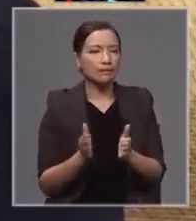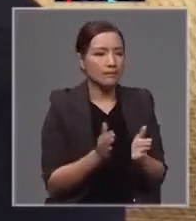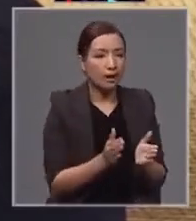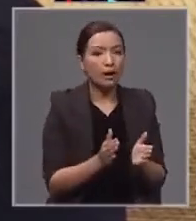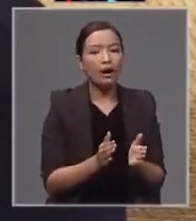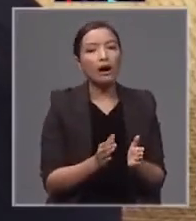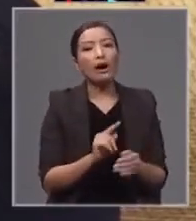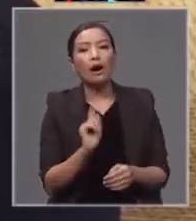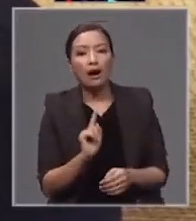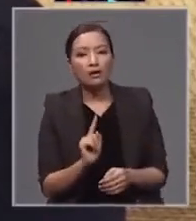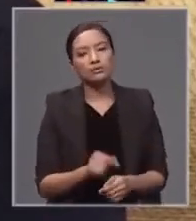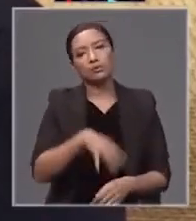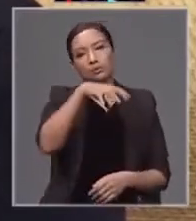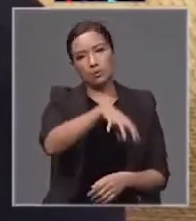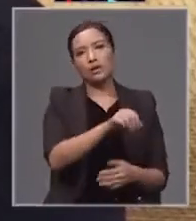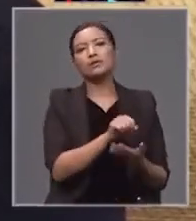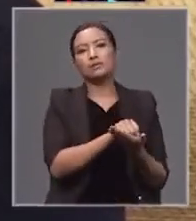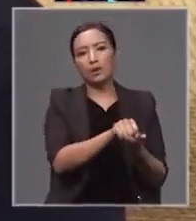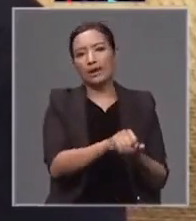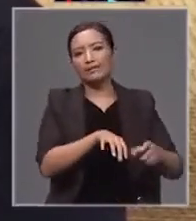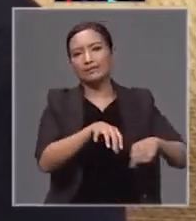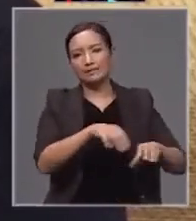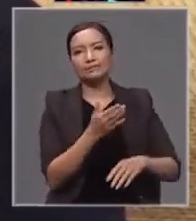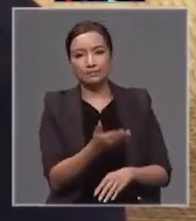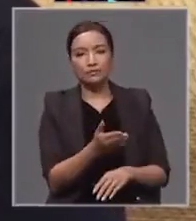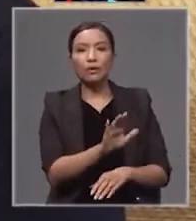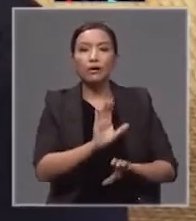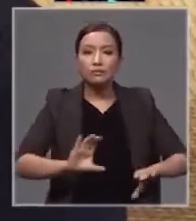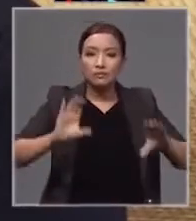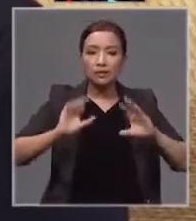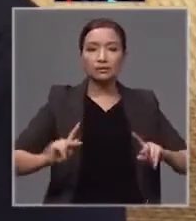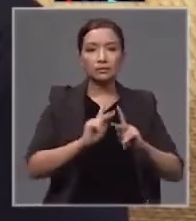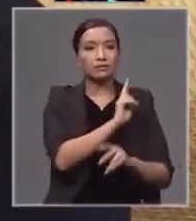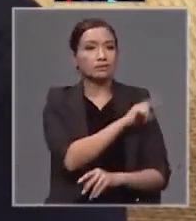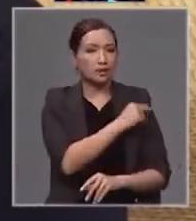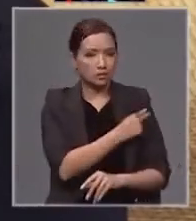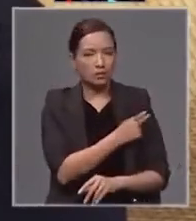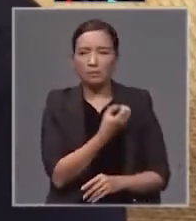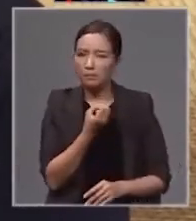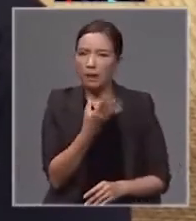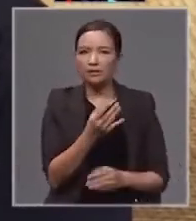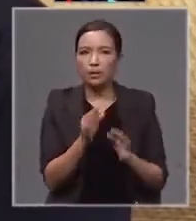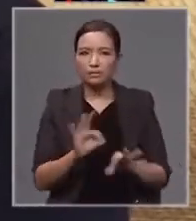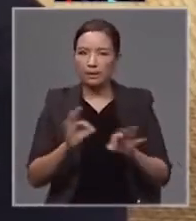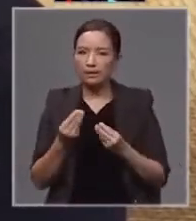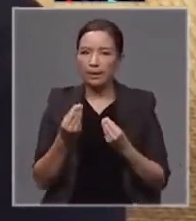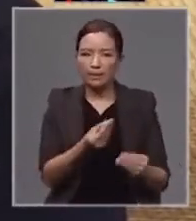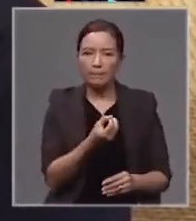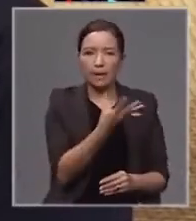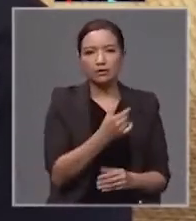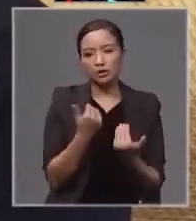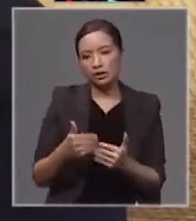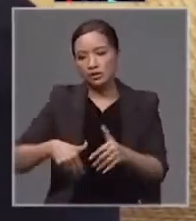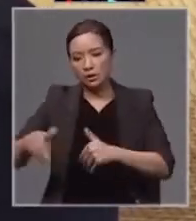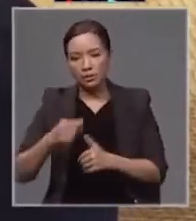ดล็อกหรือแก้ปัญหาของหน่วยบริการโดยเฉพาะหน่วยบริการภาครัฐของกระทรวงสาธารณสุขมากเกินไปหน่อยค่ะนั้นประชาชนชักกังวล